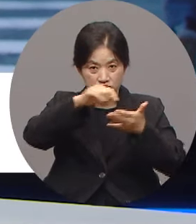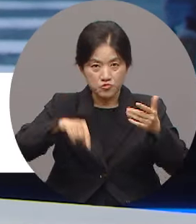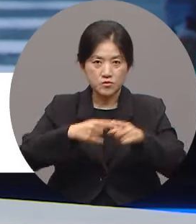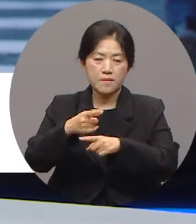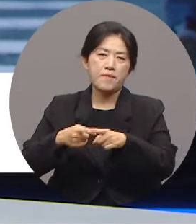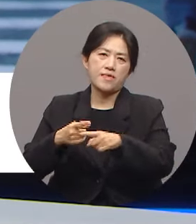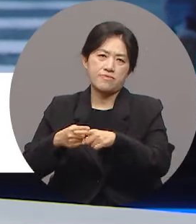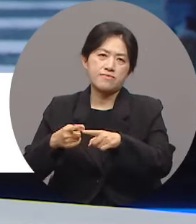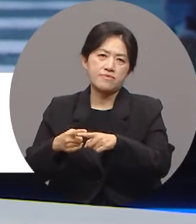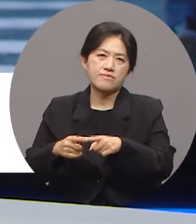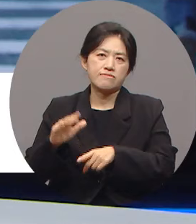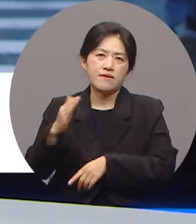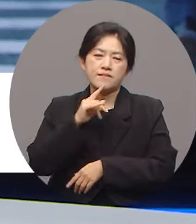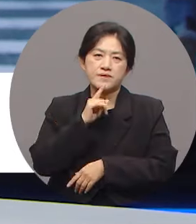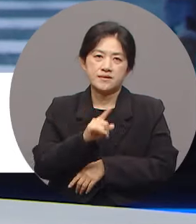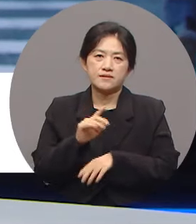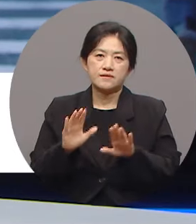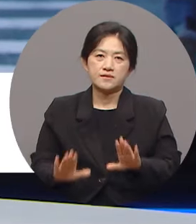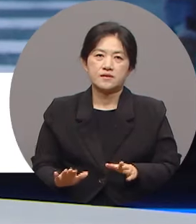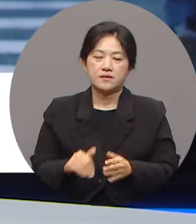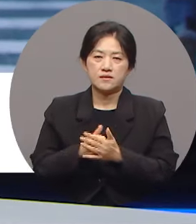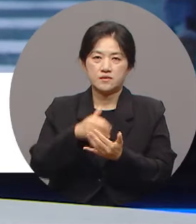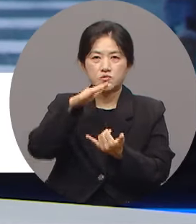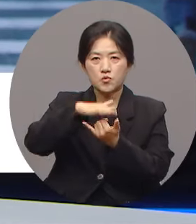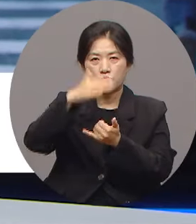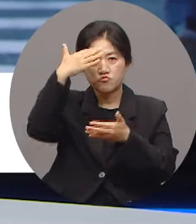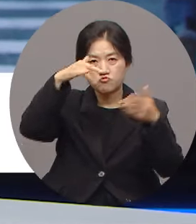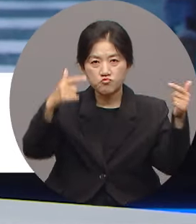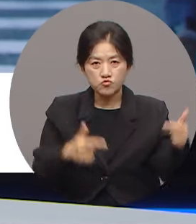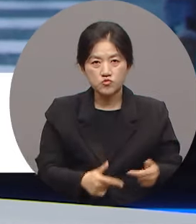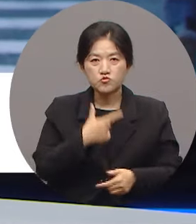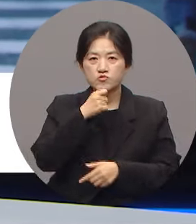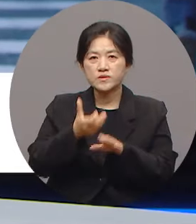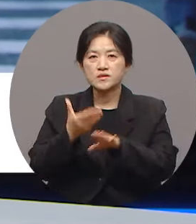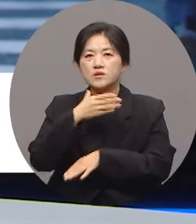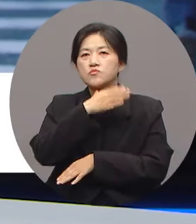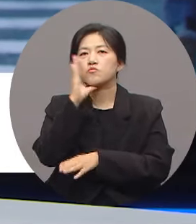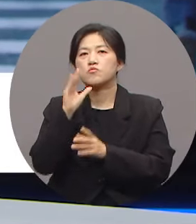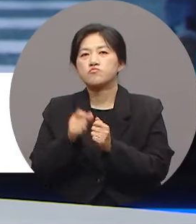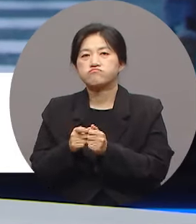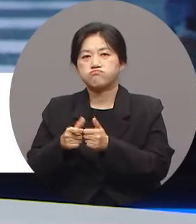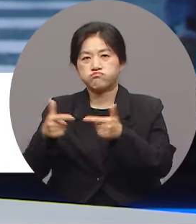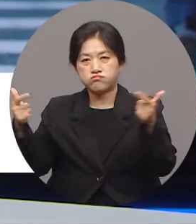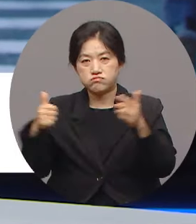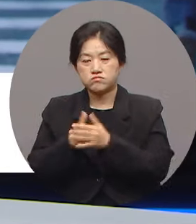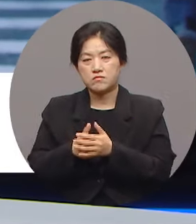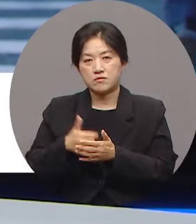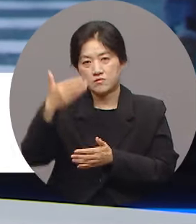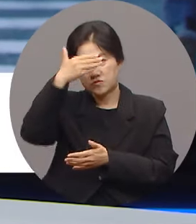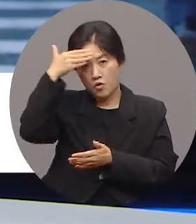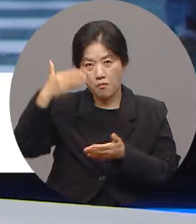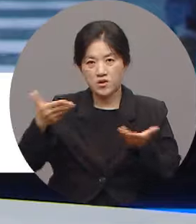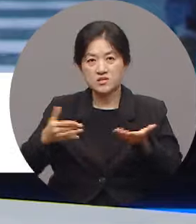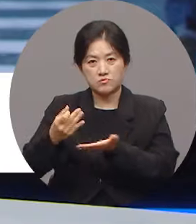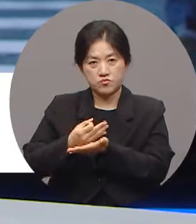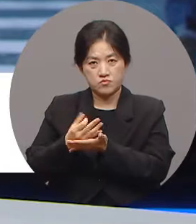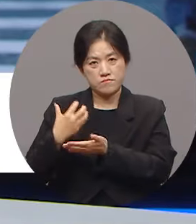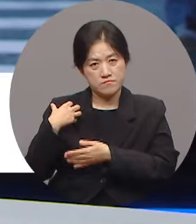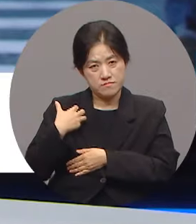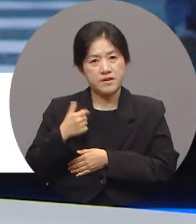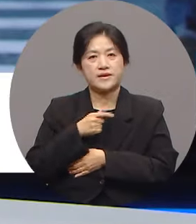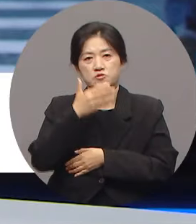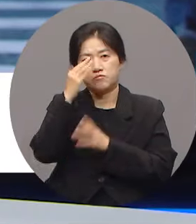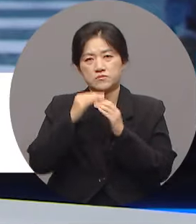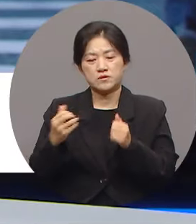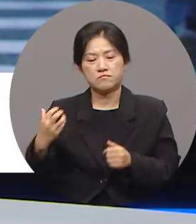것이라는 예측이 나왔습니다 유소년 인구는 줄고 65세 이상 고령 인구는 늘어나면서 젊은층에 부담도